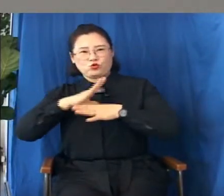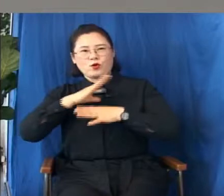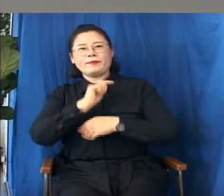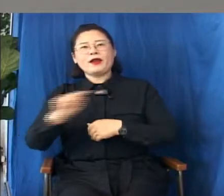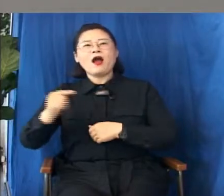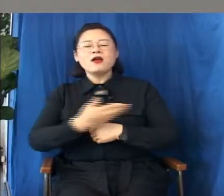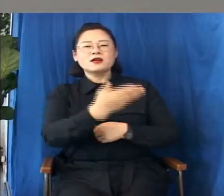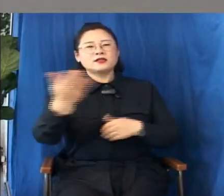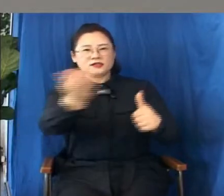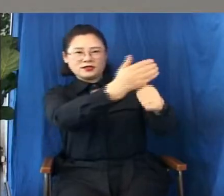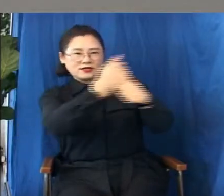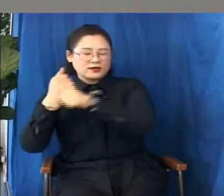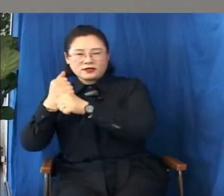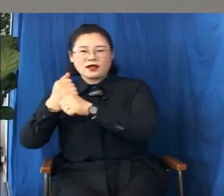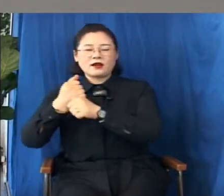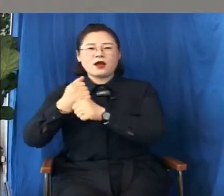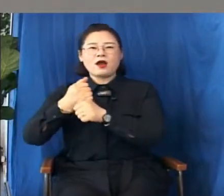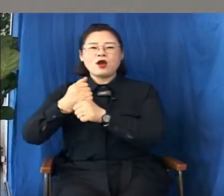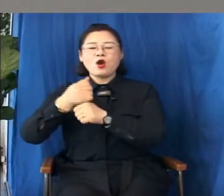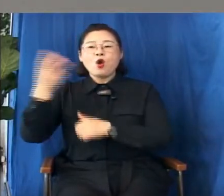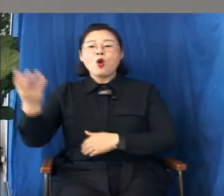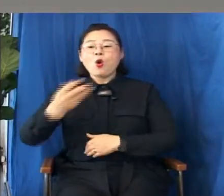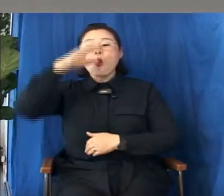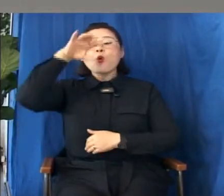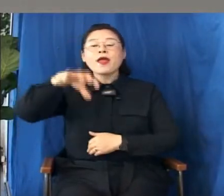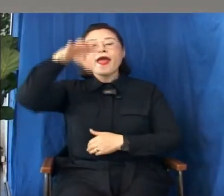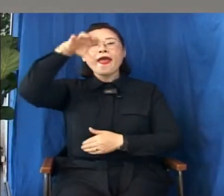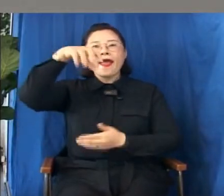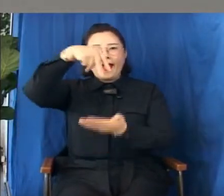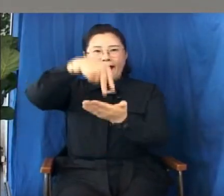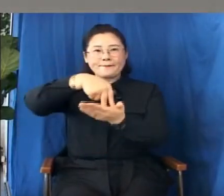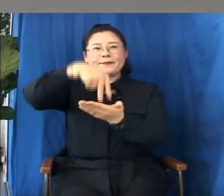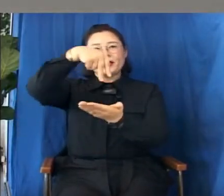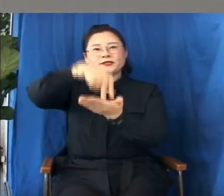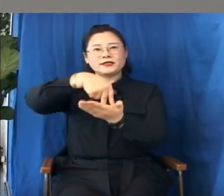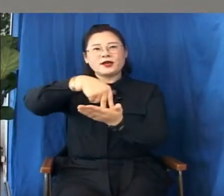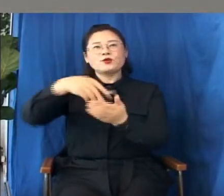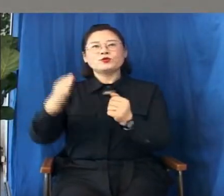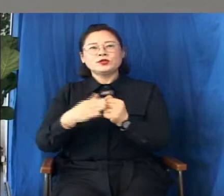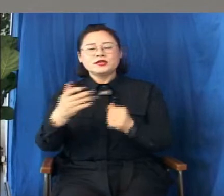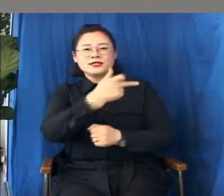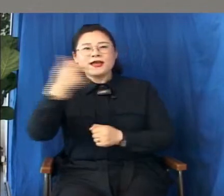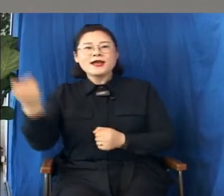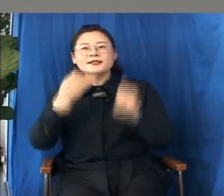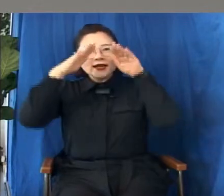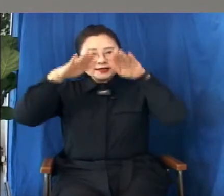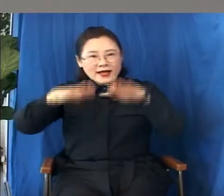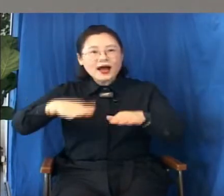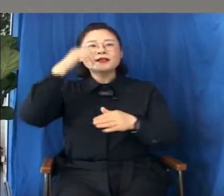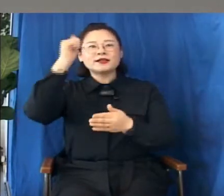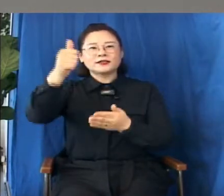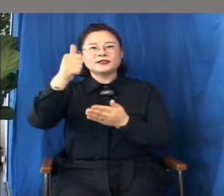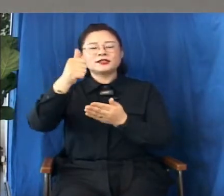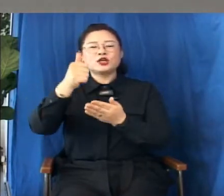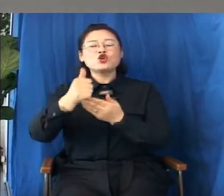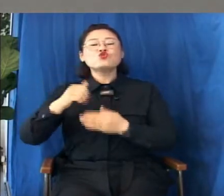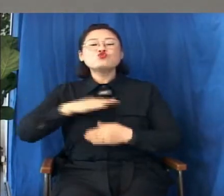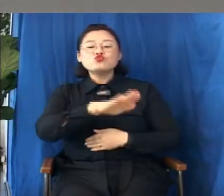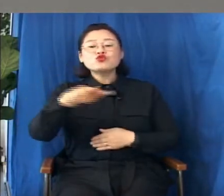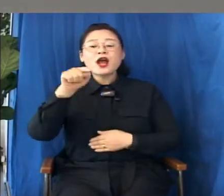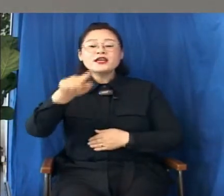끌어다가 공회 앞에 세우니 대제사장들이 물어 이르되 우리가 이 이름으로 사람을 가르치지